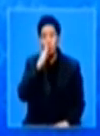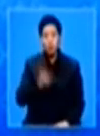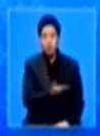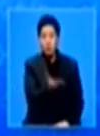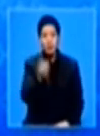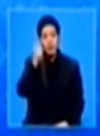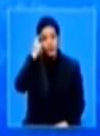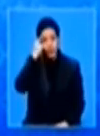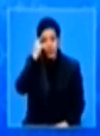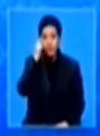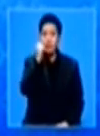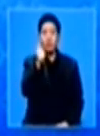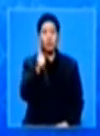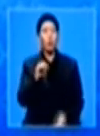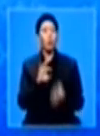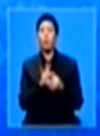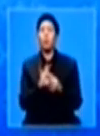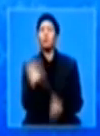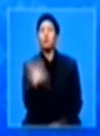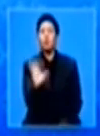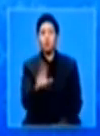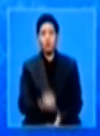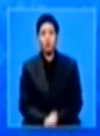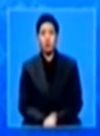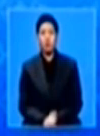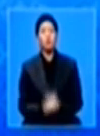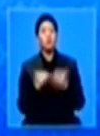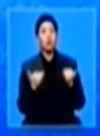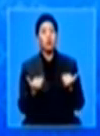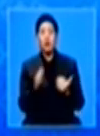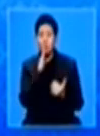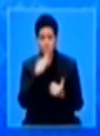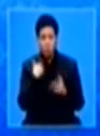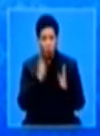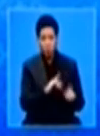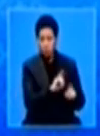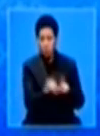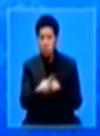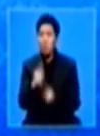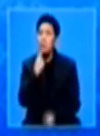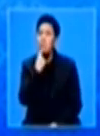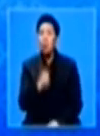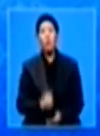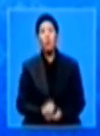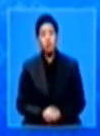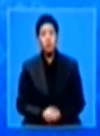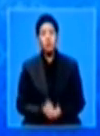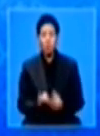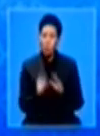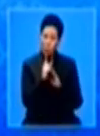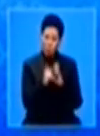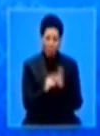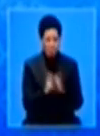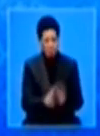าดำเนินการขั้นเด็ดขาด นอกจากนี้นายกรัฐมนตรีก็ยังได้กล่าวว่ามีการขยายความขัดแย้งโดยสื่อและ